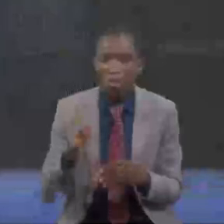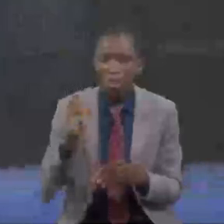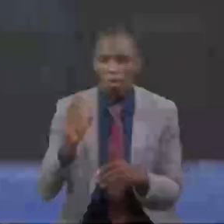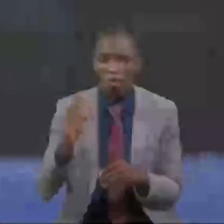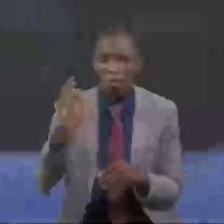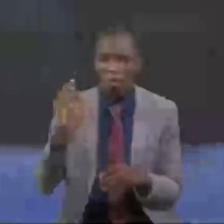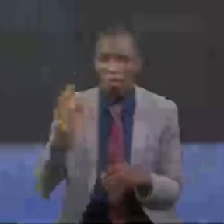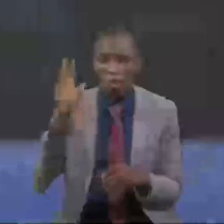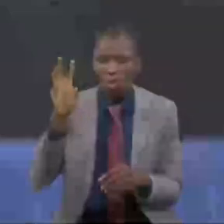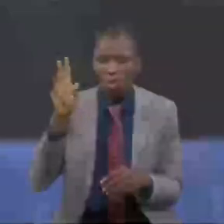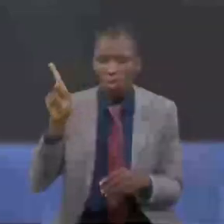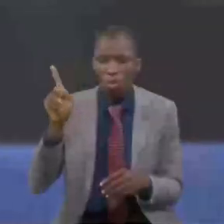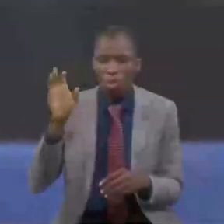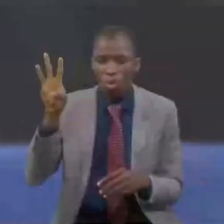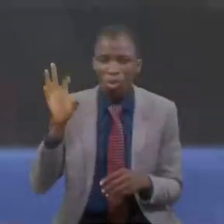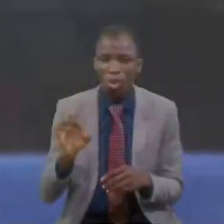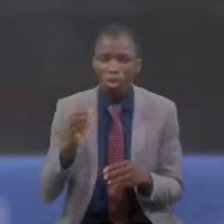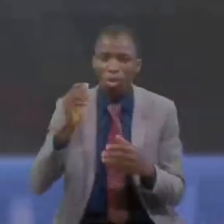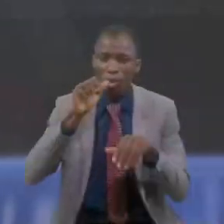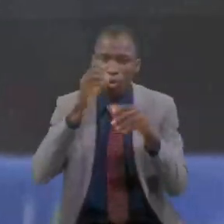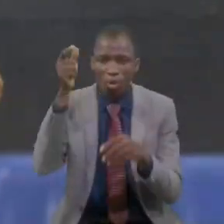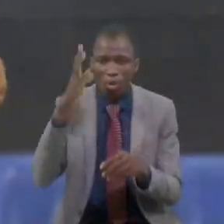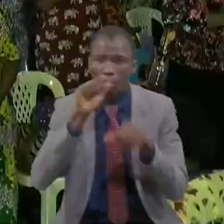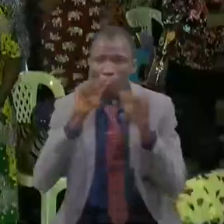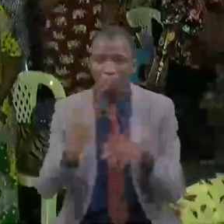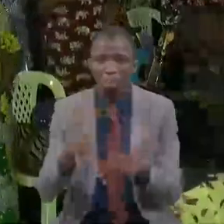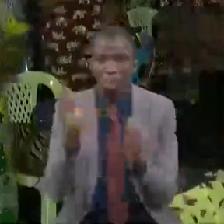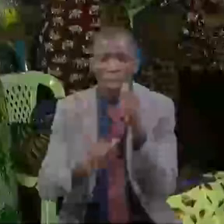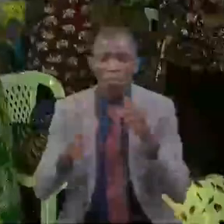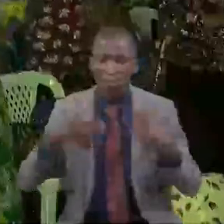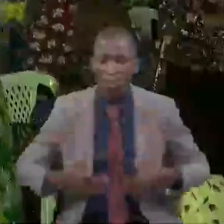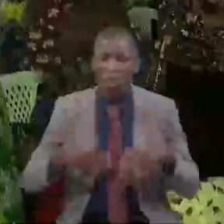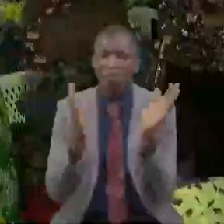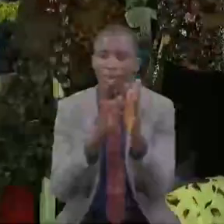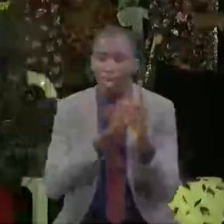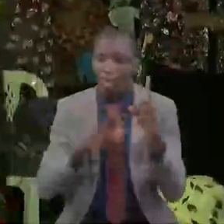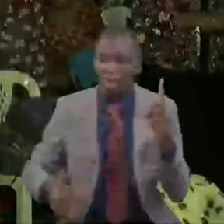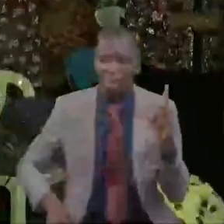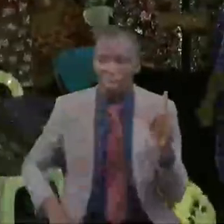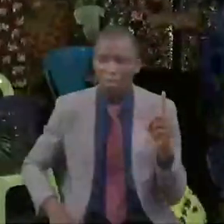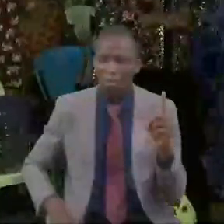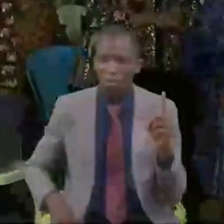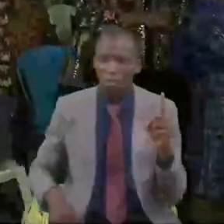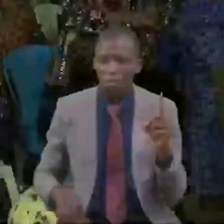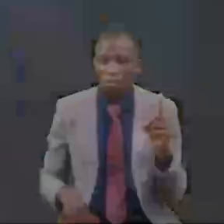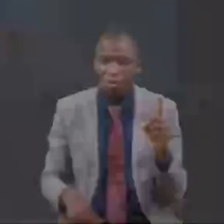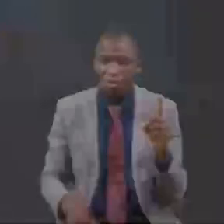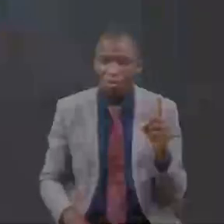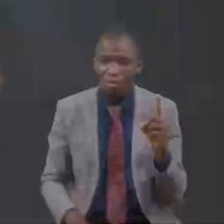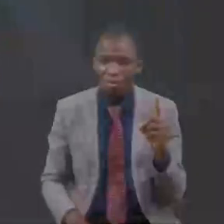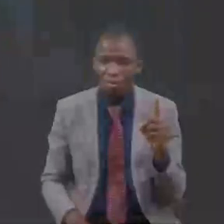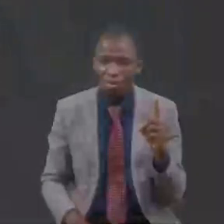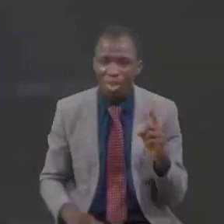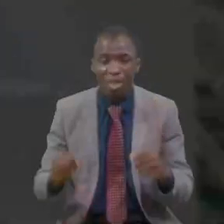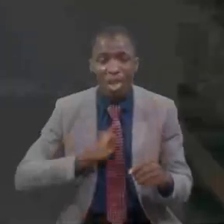kou que le Seigneur vous bénisse gloire à Dieu je